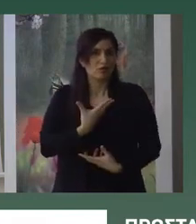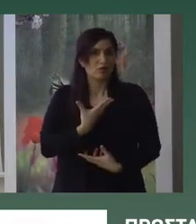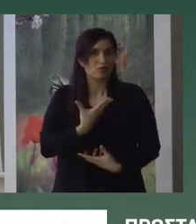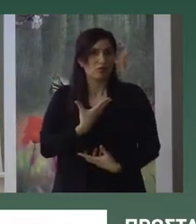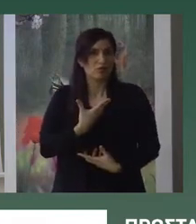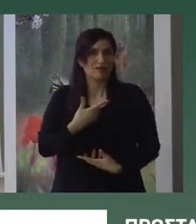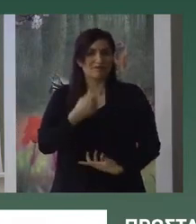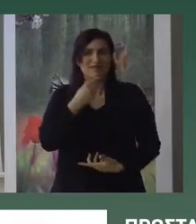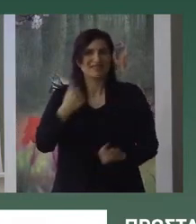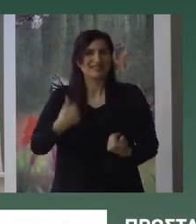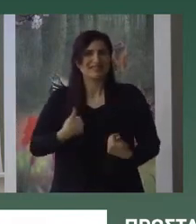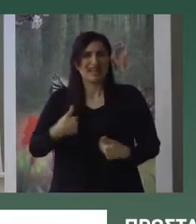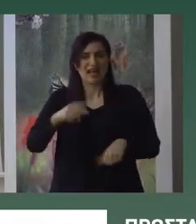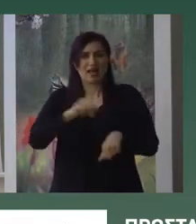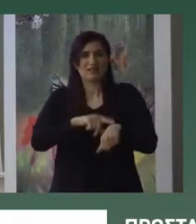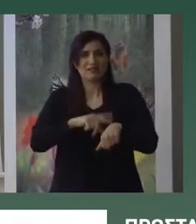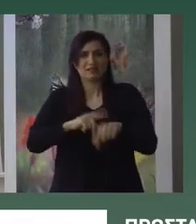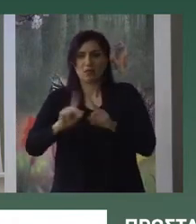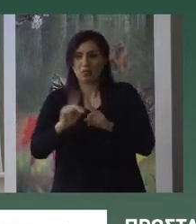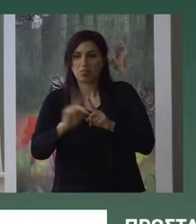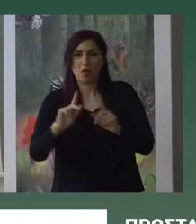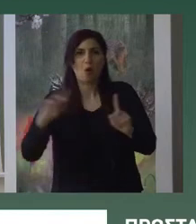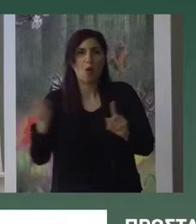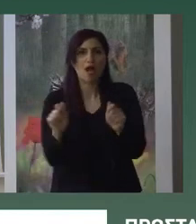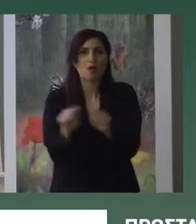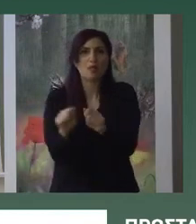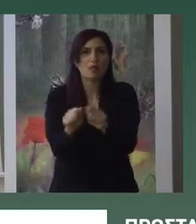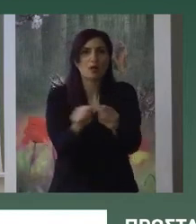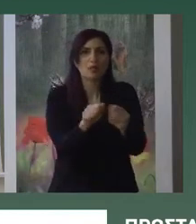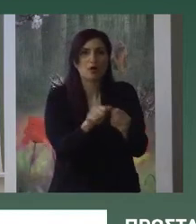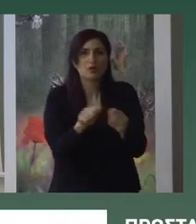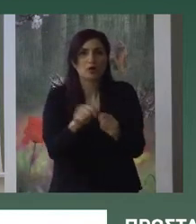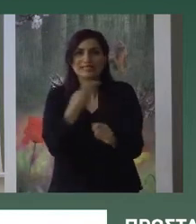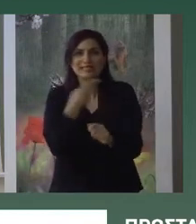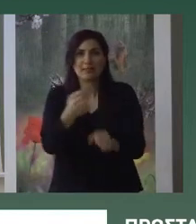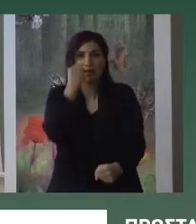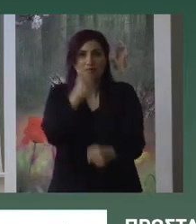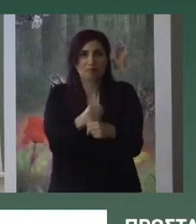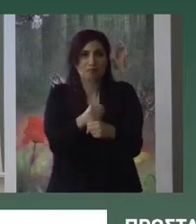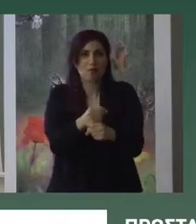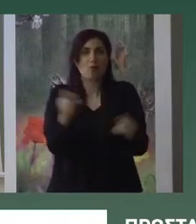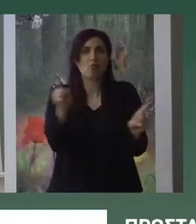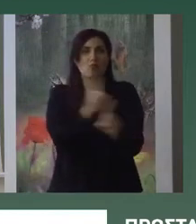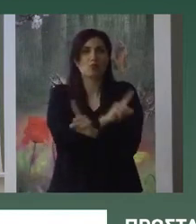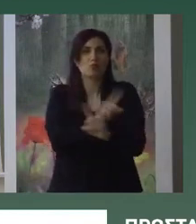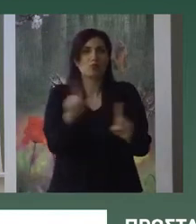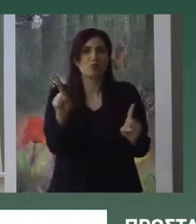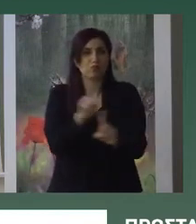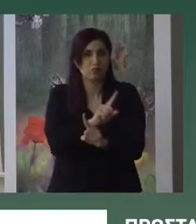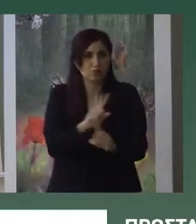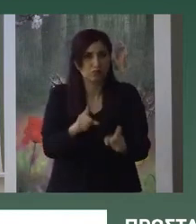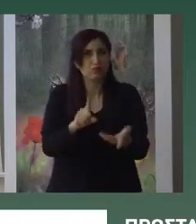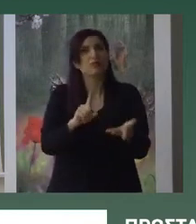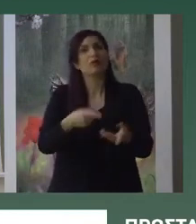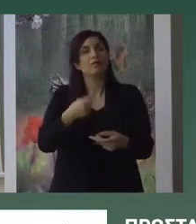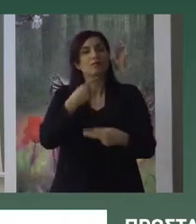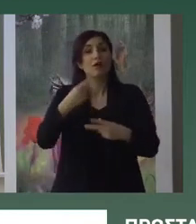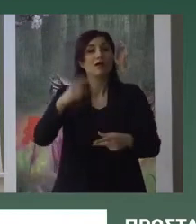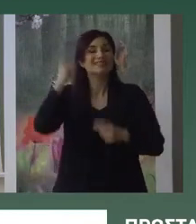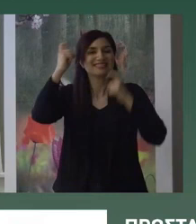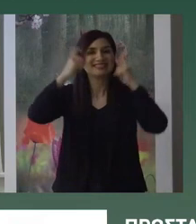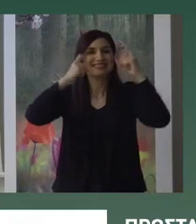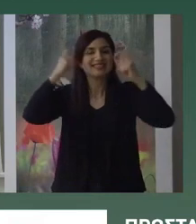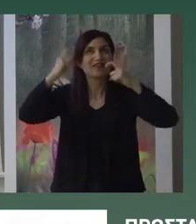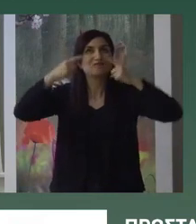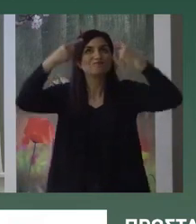γειτονιά των 15 λεπτών, ούτε είσαι υποχρεωμένος να μείνεις μέσα. Απλώς είναι ένα νέο σκεπτικό πώς θα κάνω τη γειτονιά μου